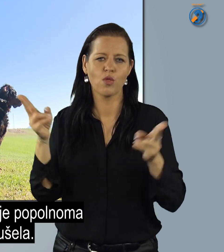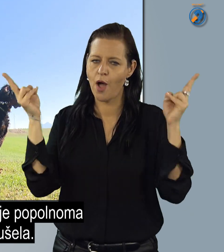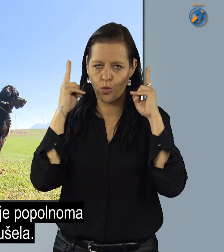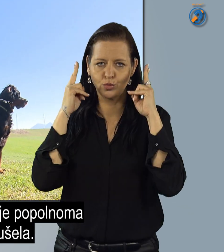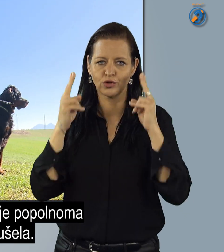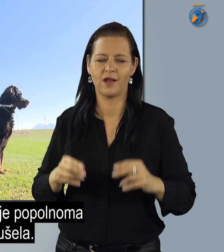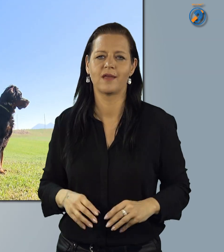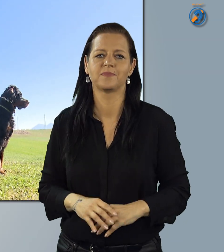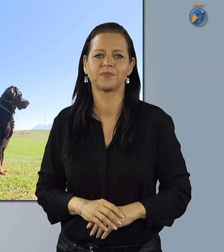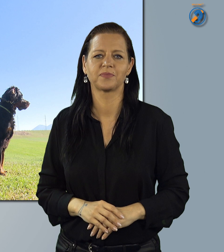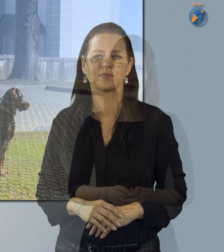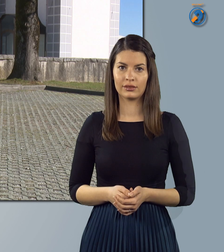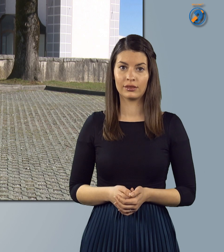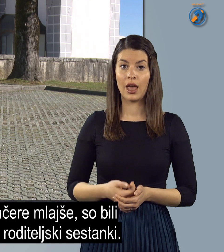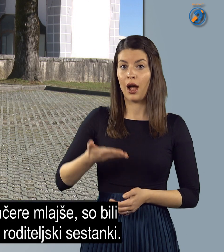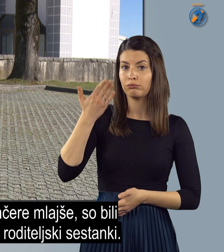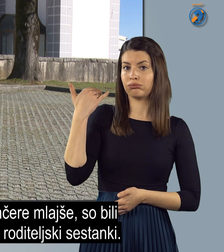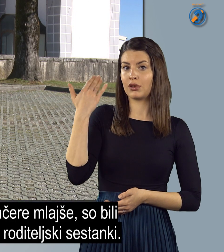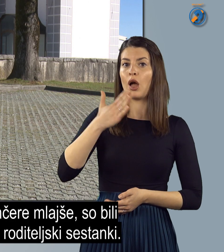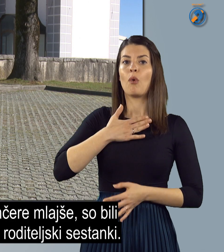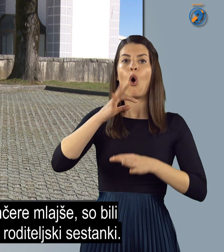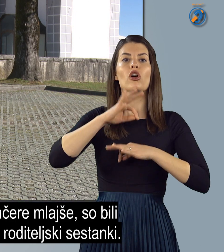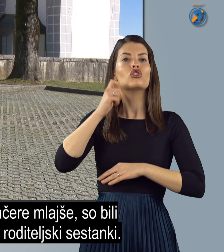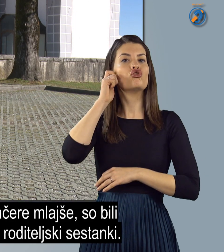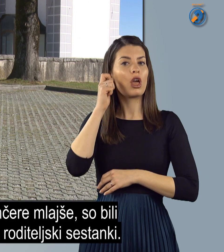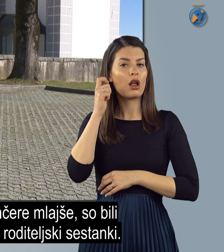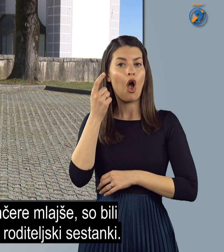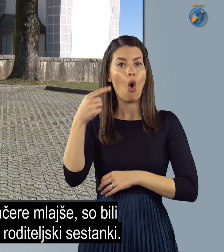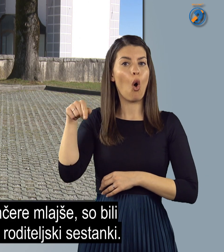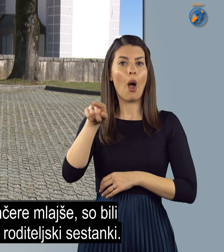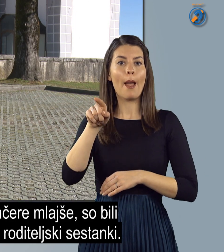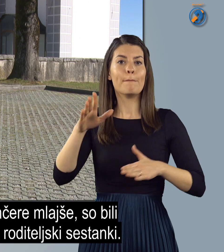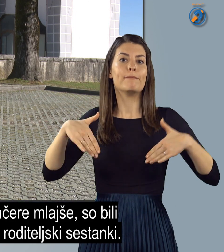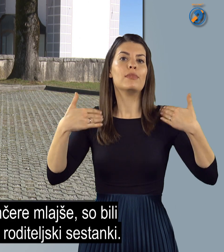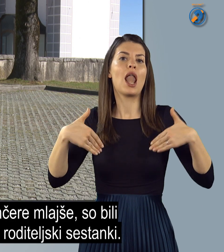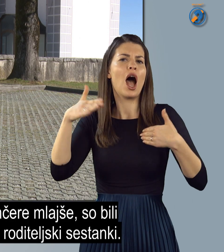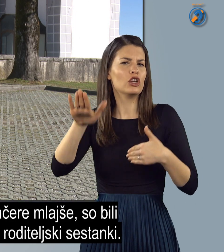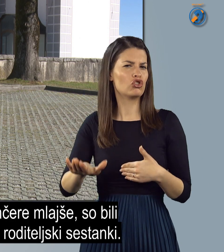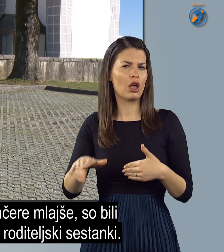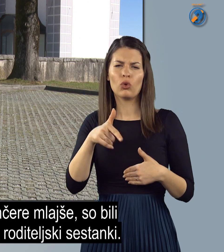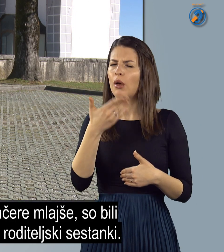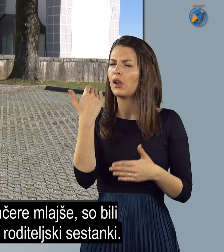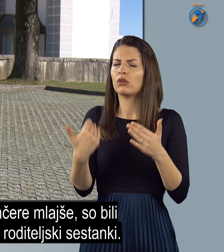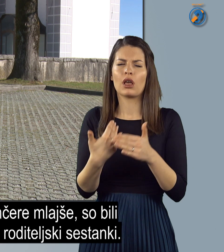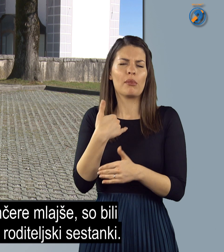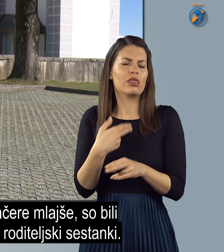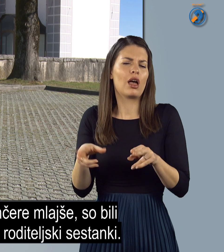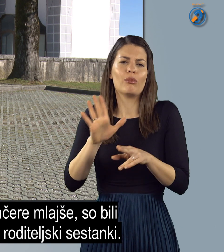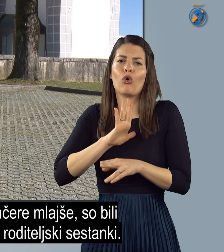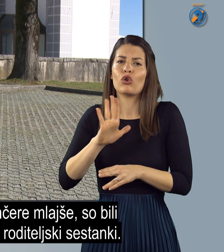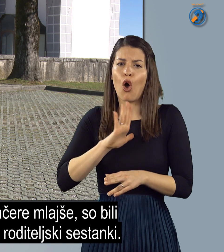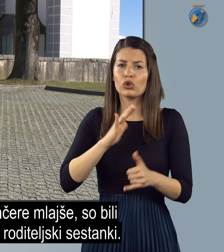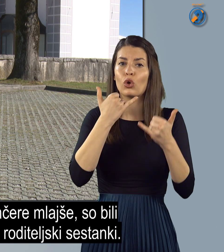je popolnoma oglušela. Ko so bile moje hčere mlajše, je bila moja nočna mora, so